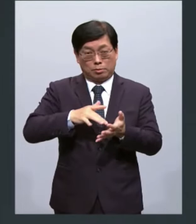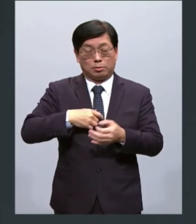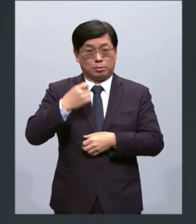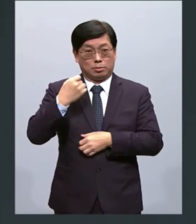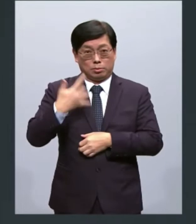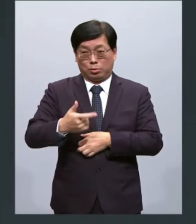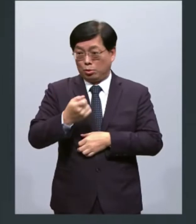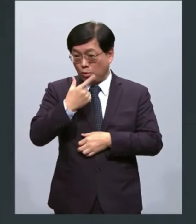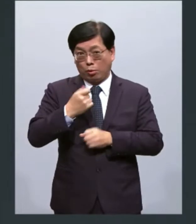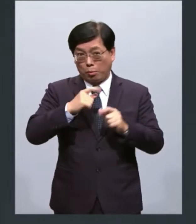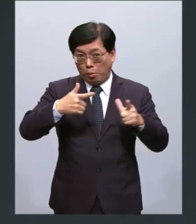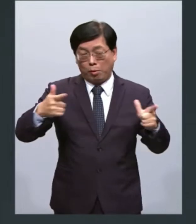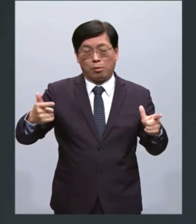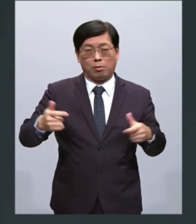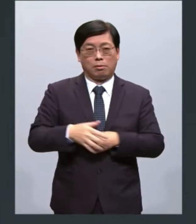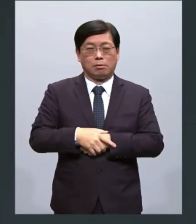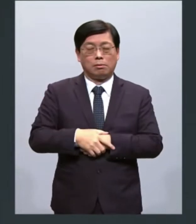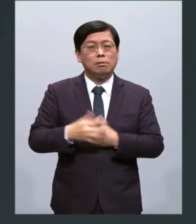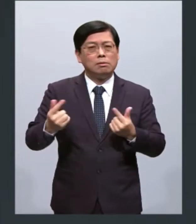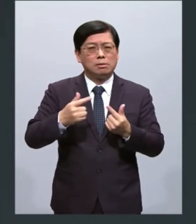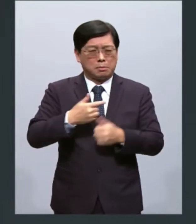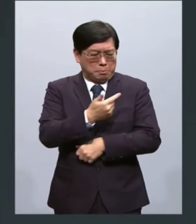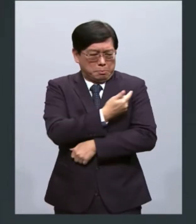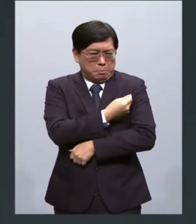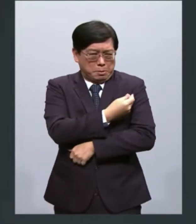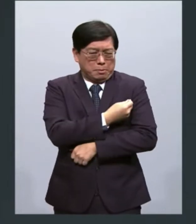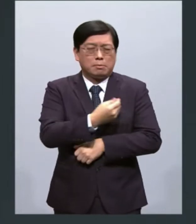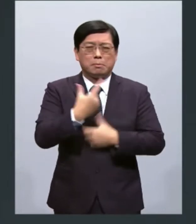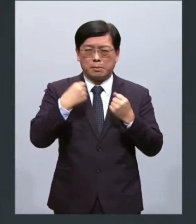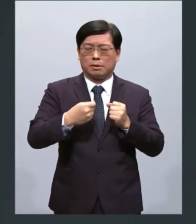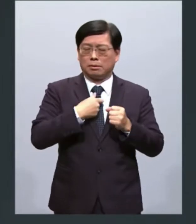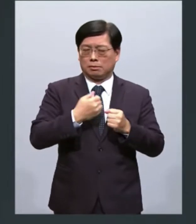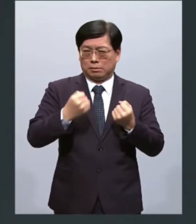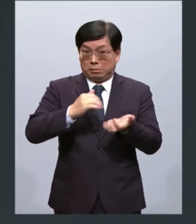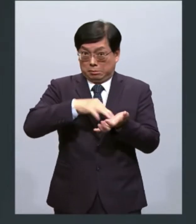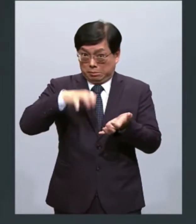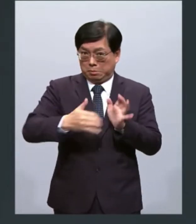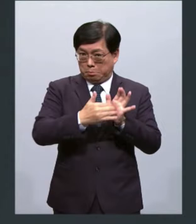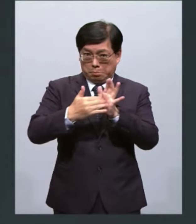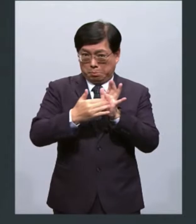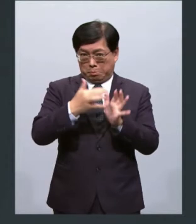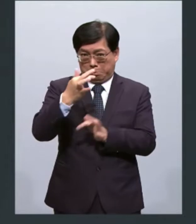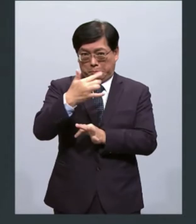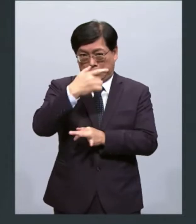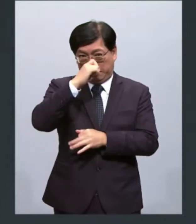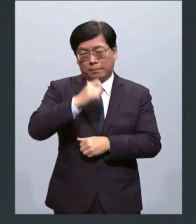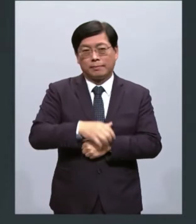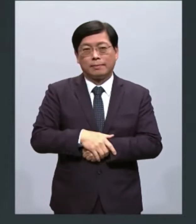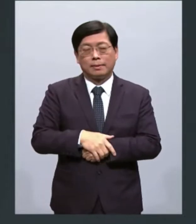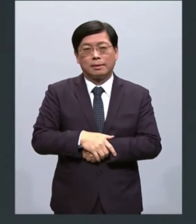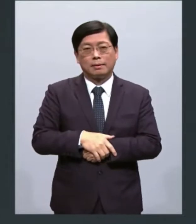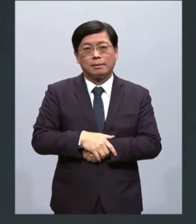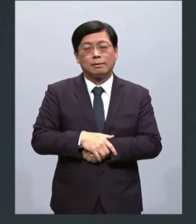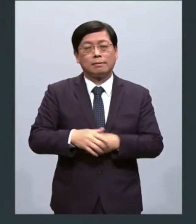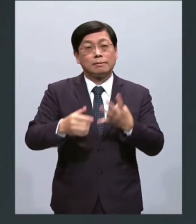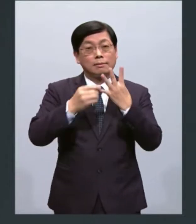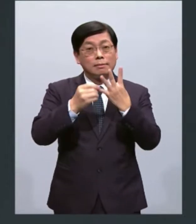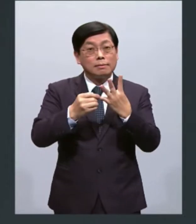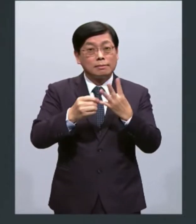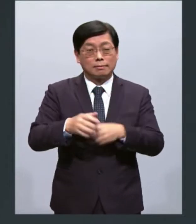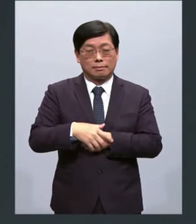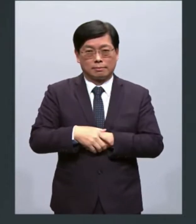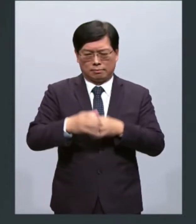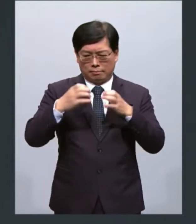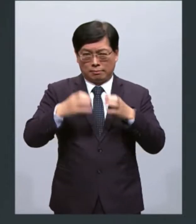苗。我认为疫苗还是在医学上最符合效益的治疗方式。第四，建